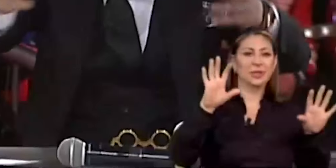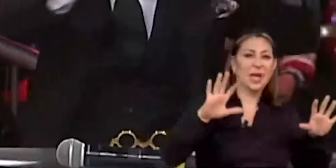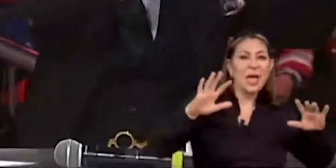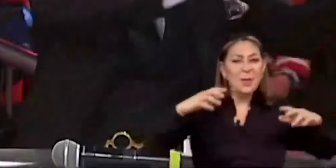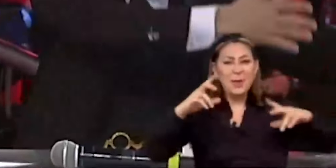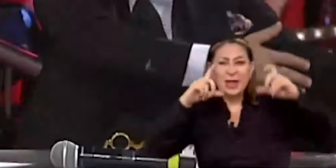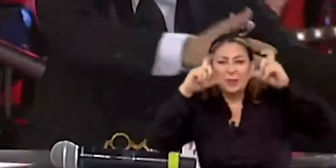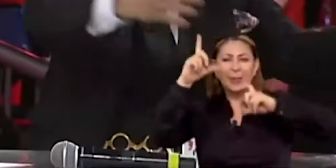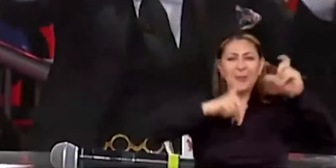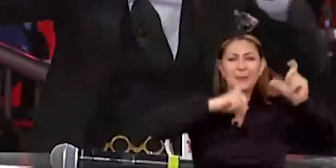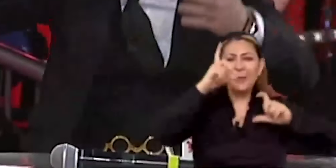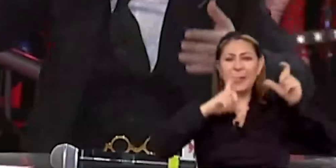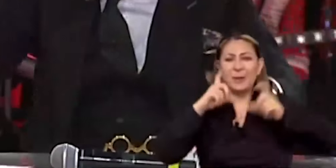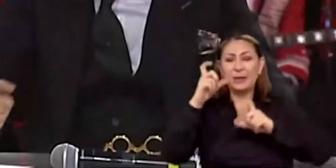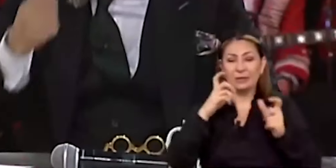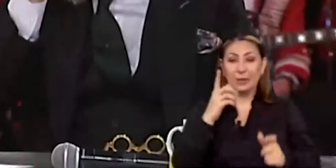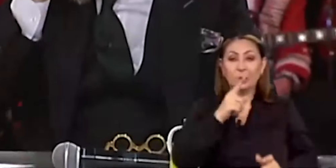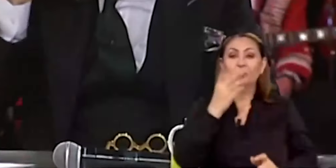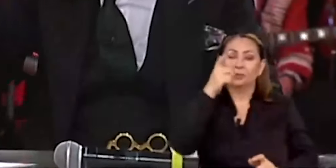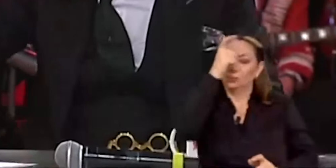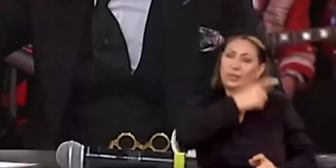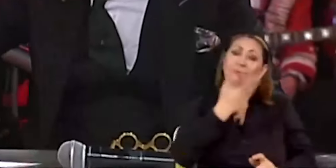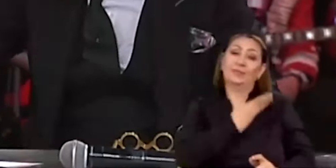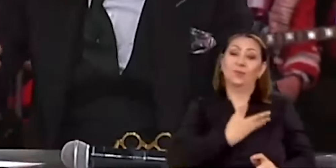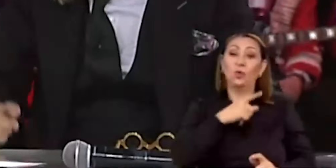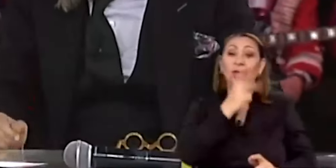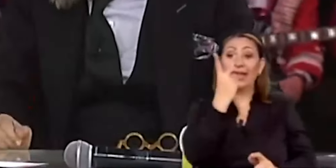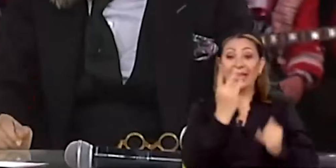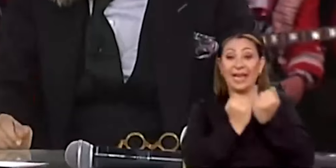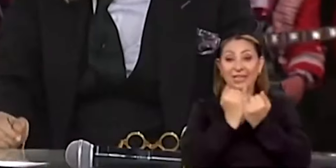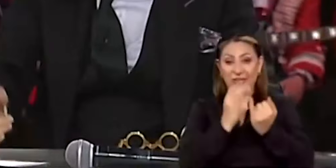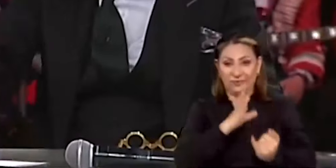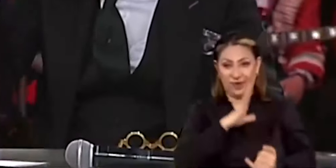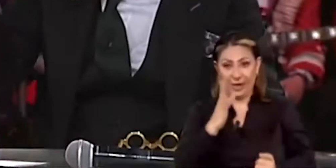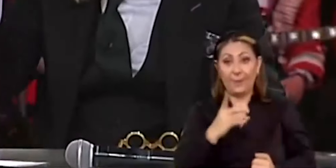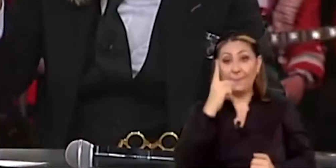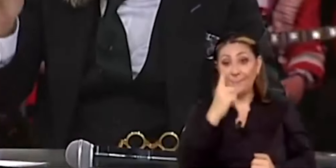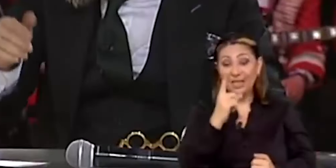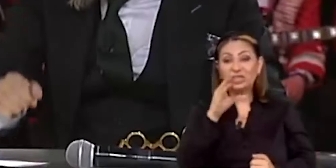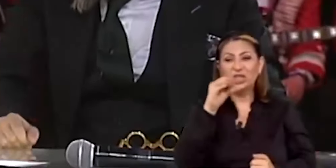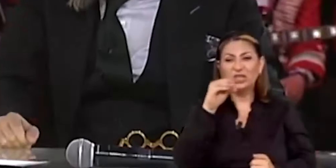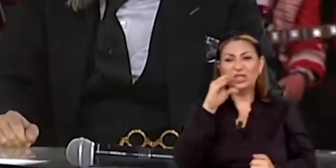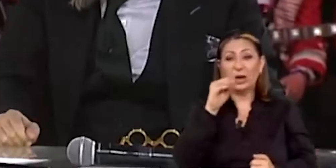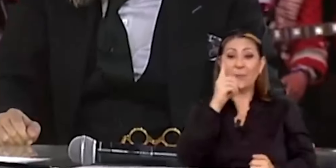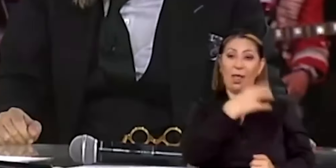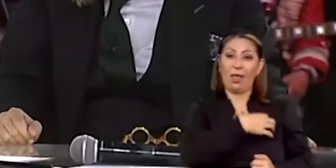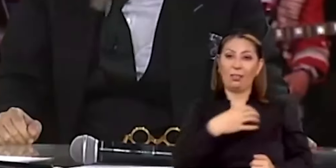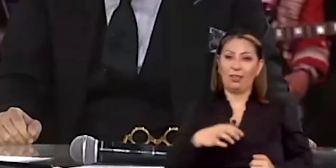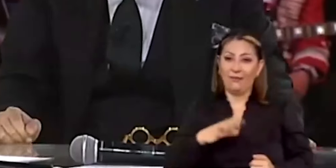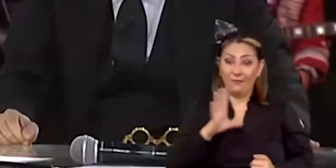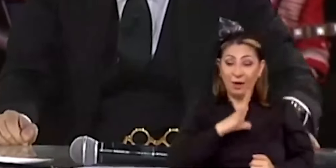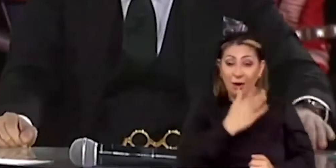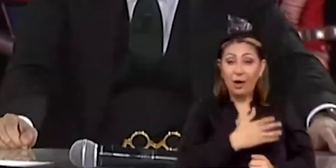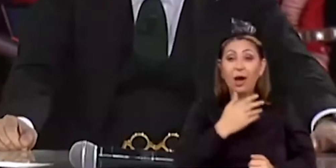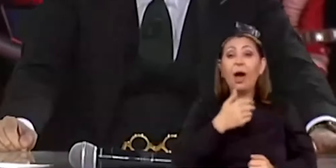seriyor, ayrı fotoğraf, bir yere giriyor, ayrı fotoğraf falan filan. Bir de onun iki kardeşi daha var. Bir de bir car car car bir anaları var bunların.